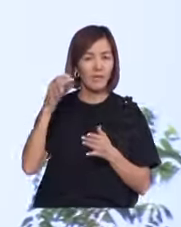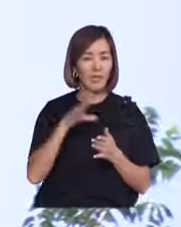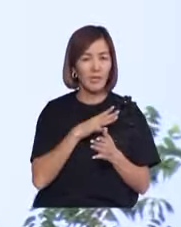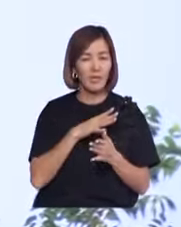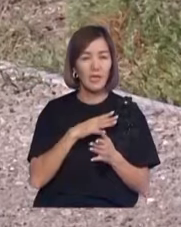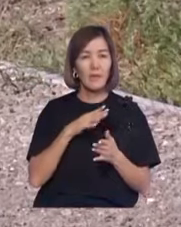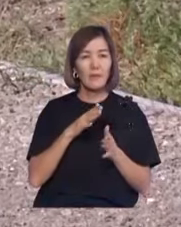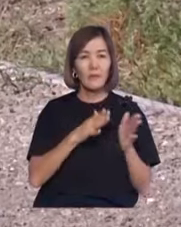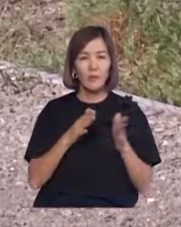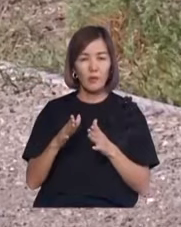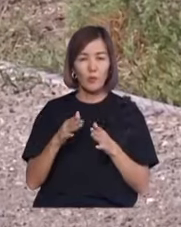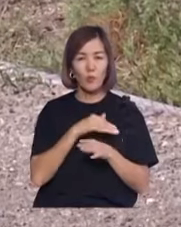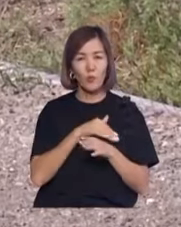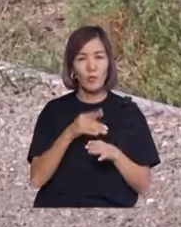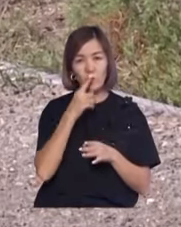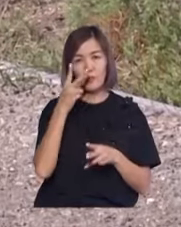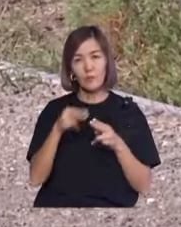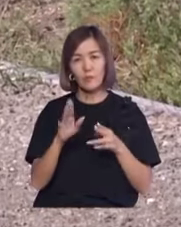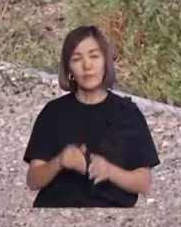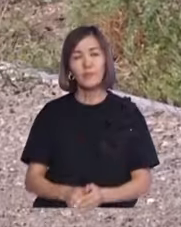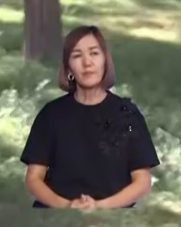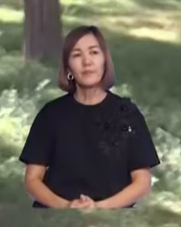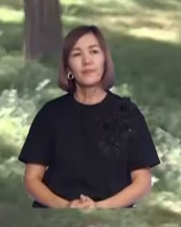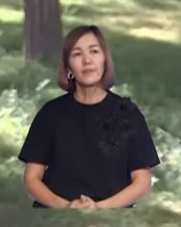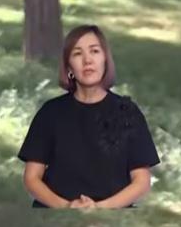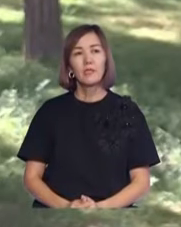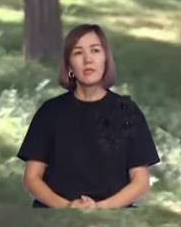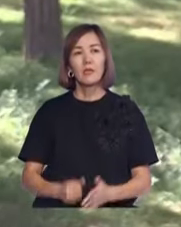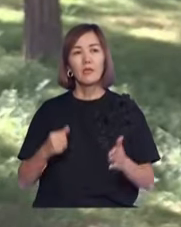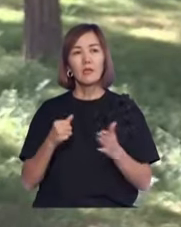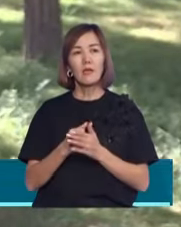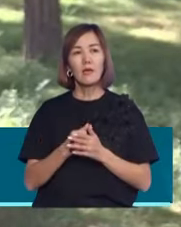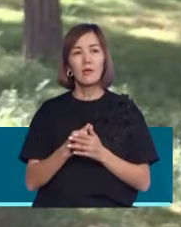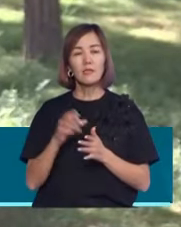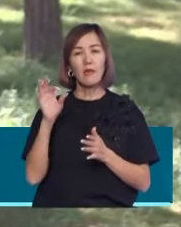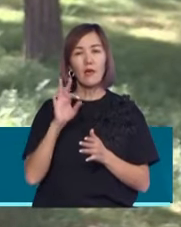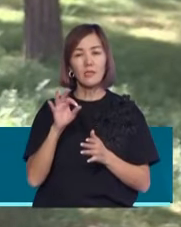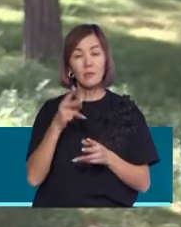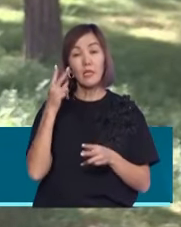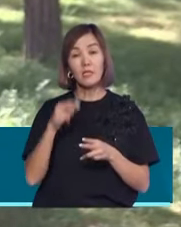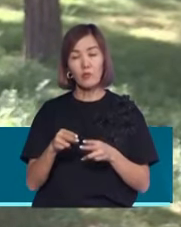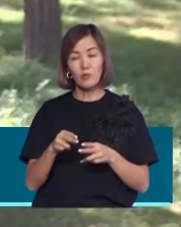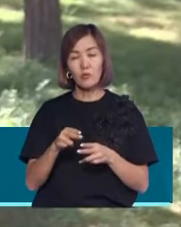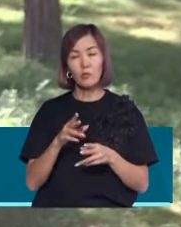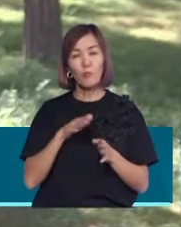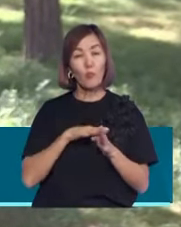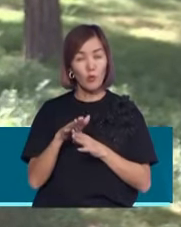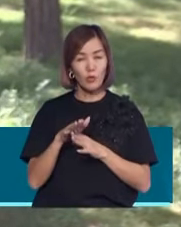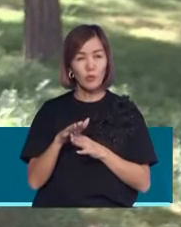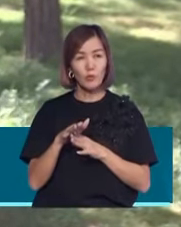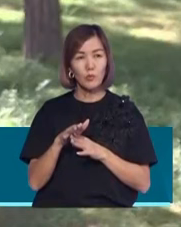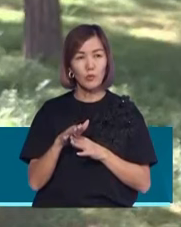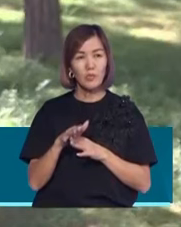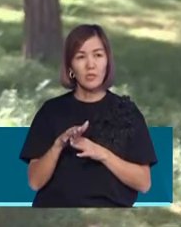работы по благоустройству улиц подходят к завершению. До конца октября, думаем, закончат полностью благоустройство